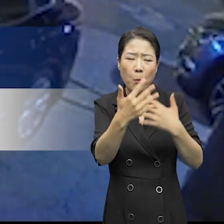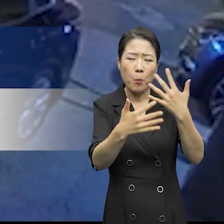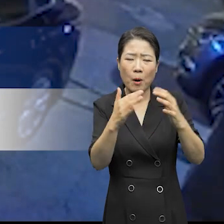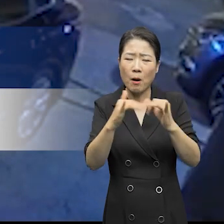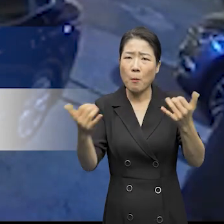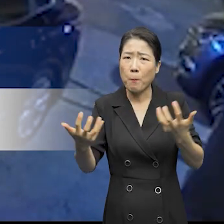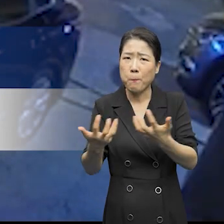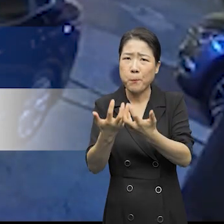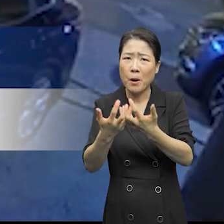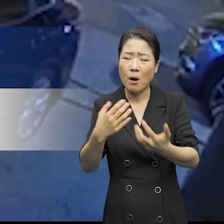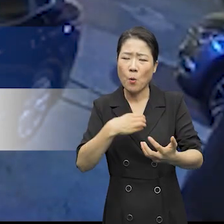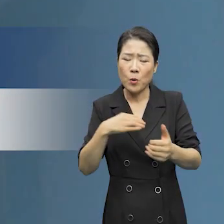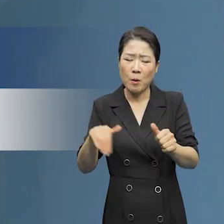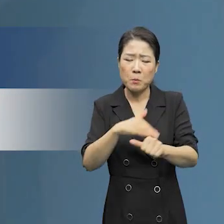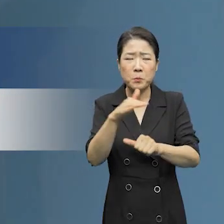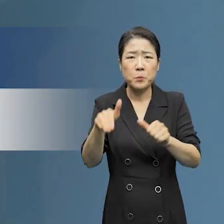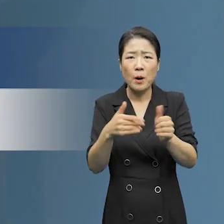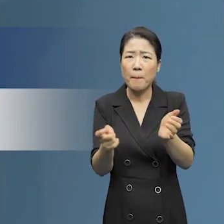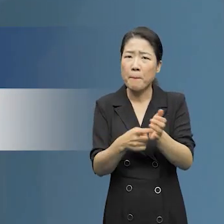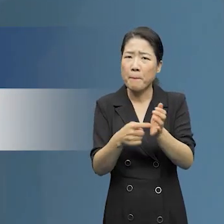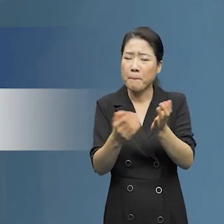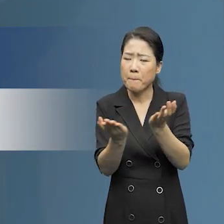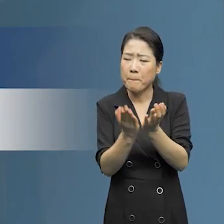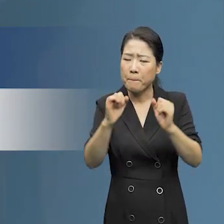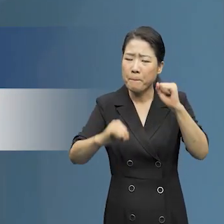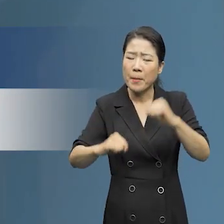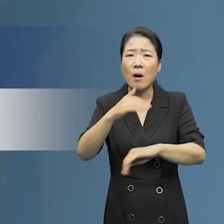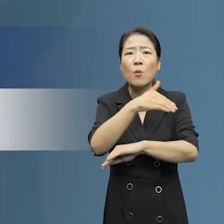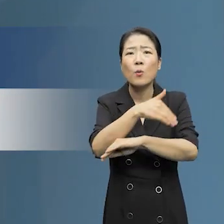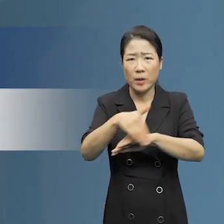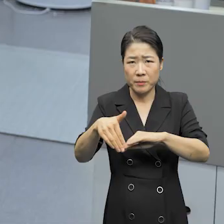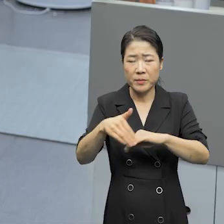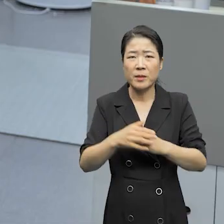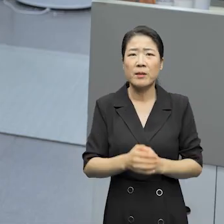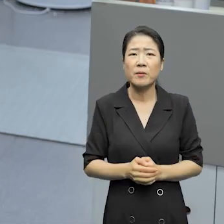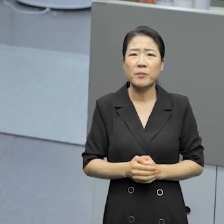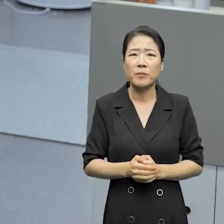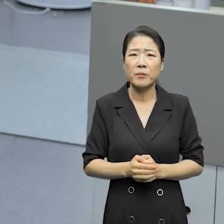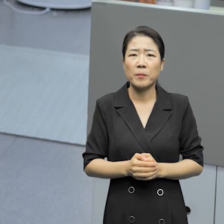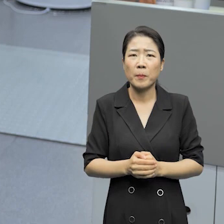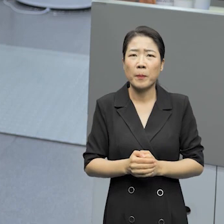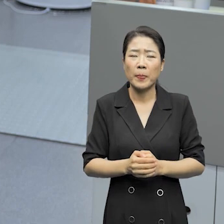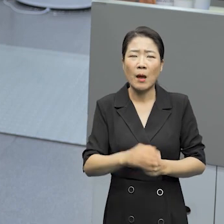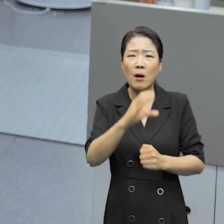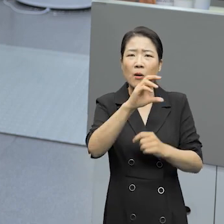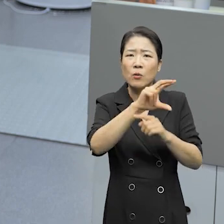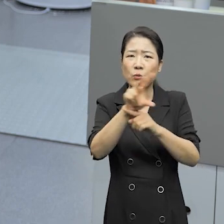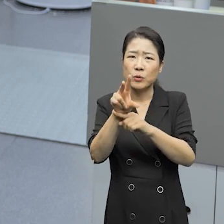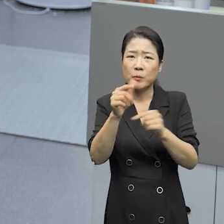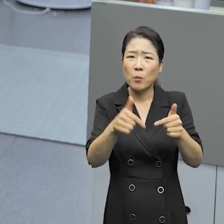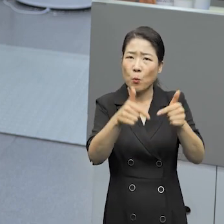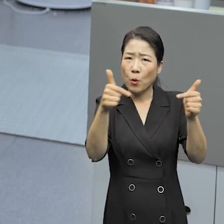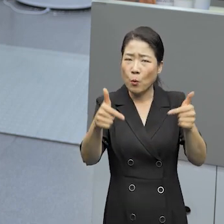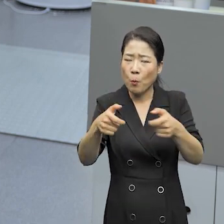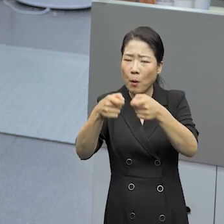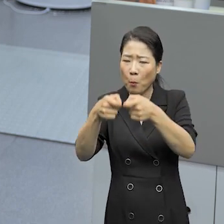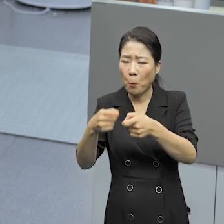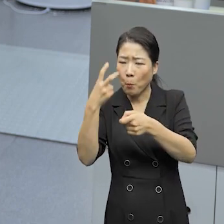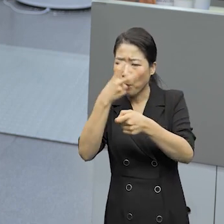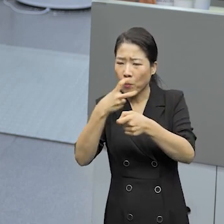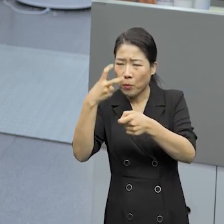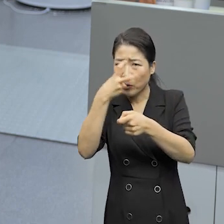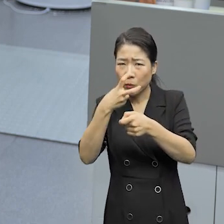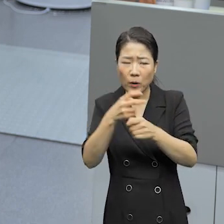화재 군중 밀집 등 위험 상황에 신속하게 대응할 계획입니다 CCTV 확충과 꼼꼼한 관제를